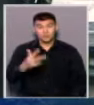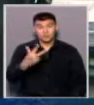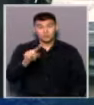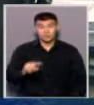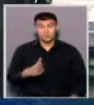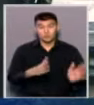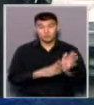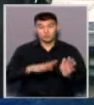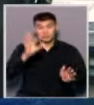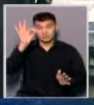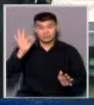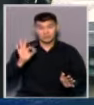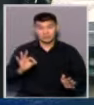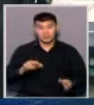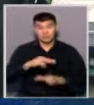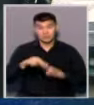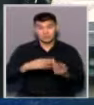3,9%